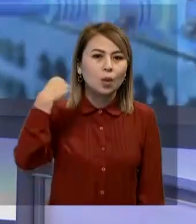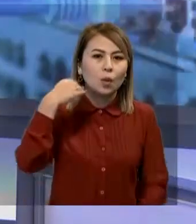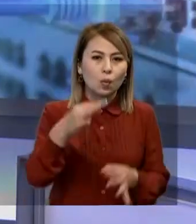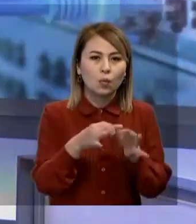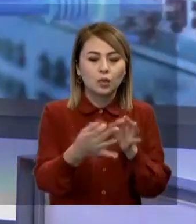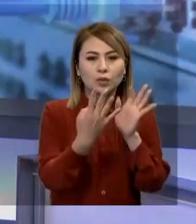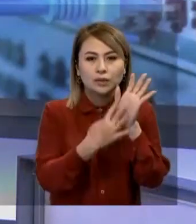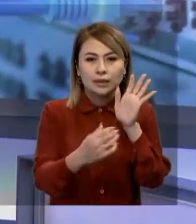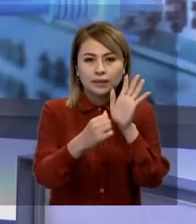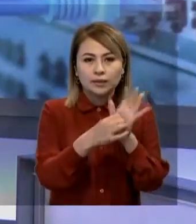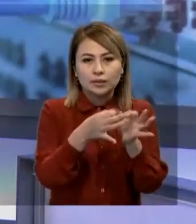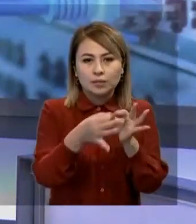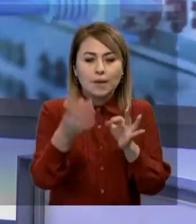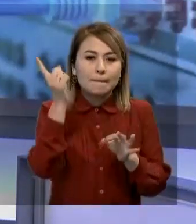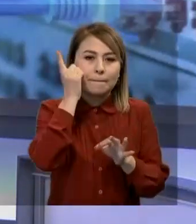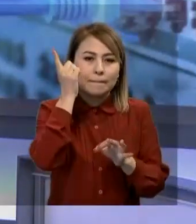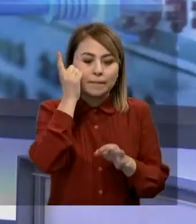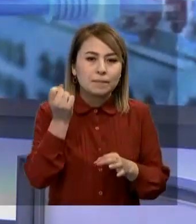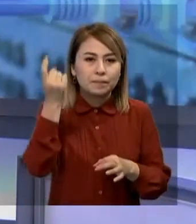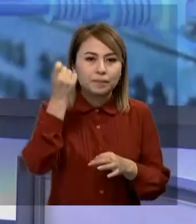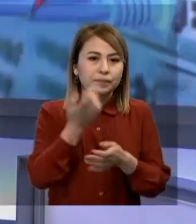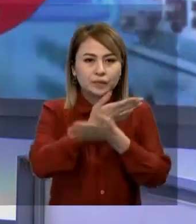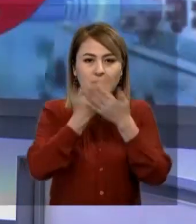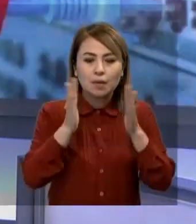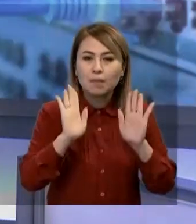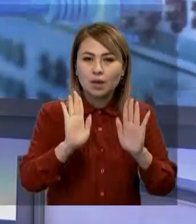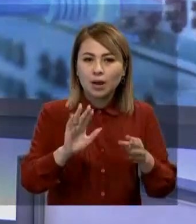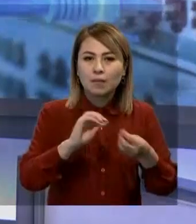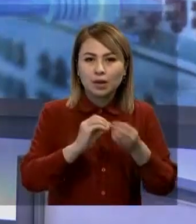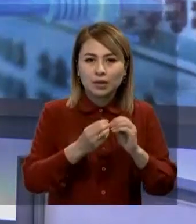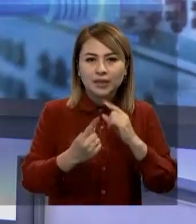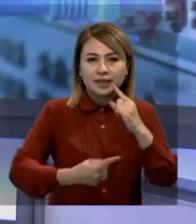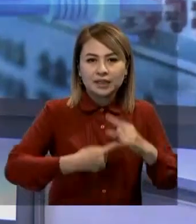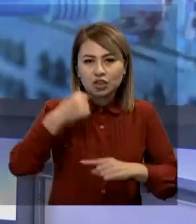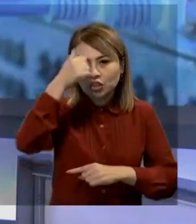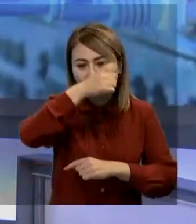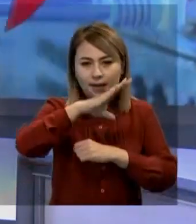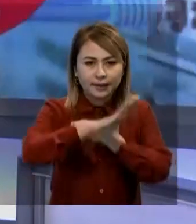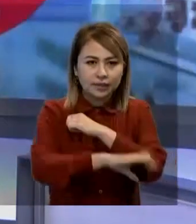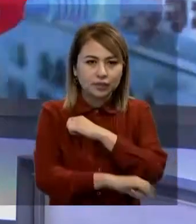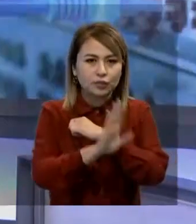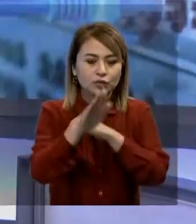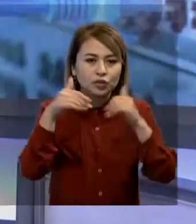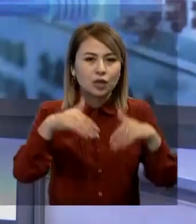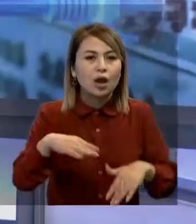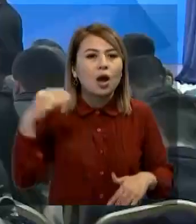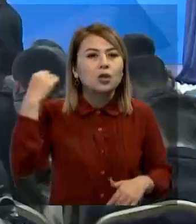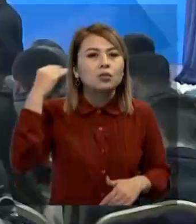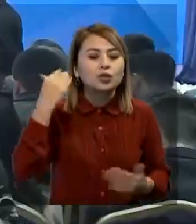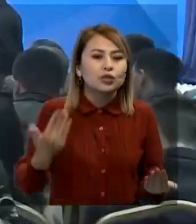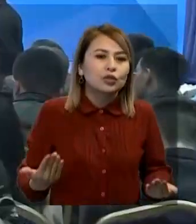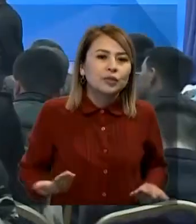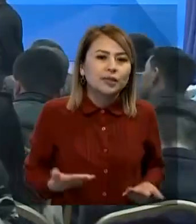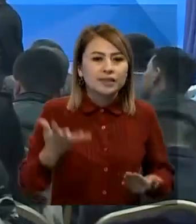Ақтөбе облысындағы 96 елді мекенде мобильді байланыс жоқ. Бірақ проблема келесі жылдың аяғына дейін шешіледі.